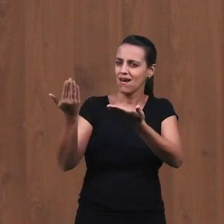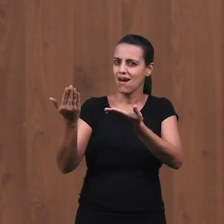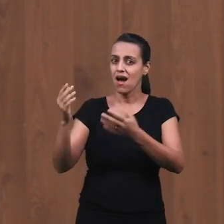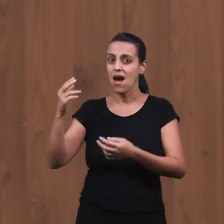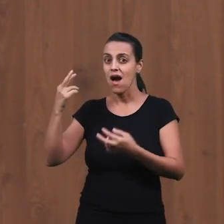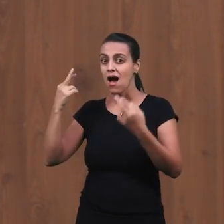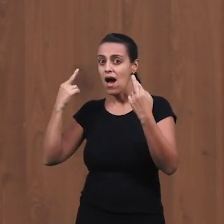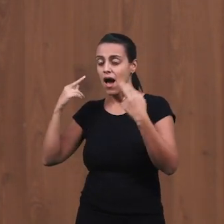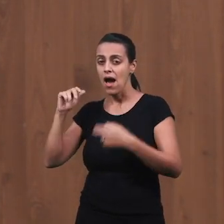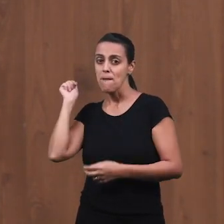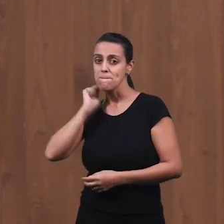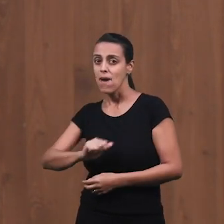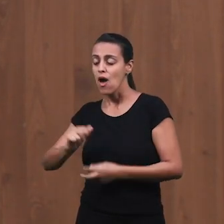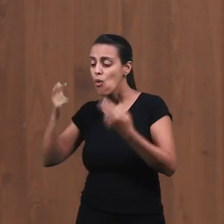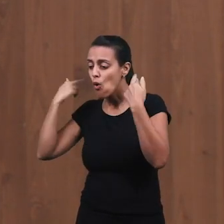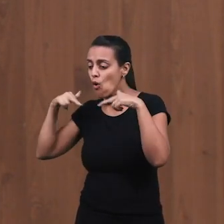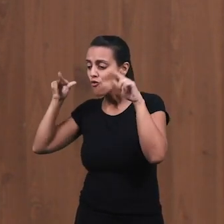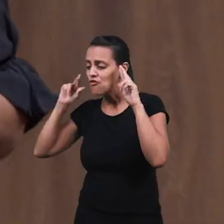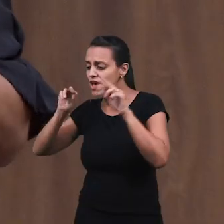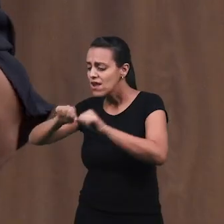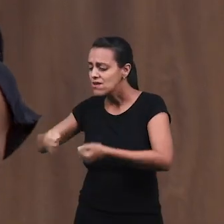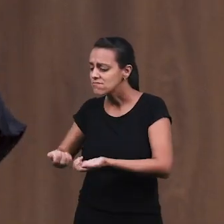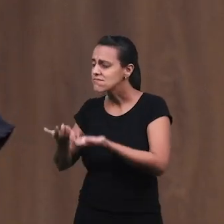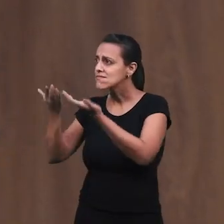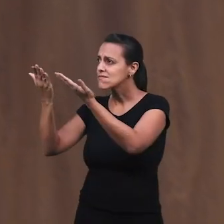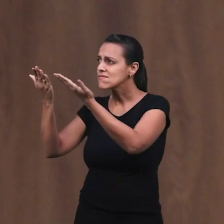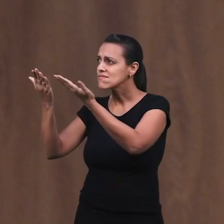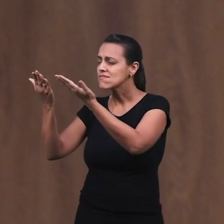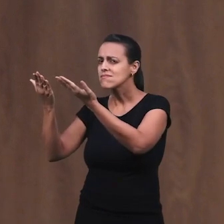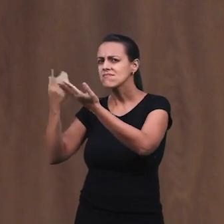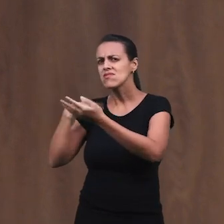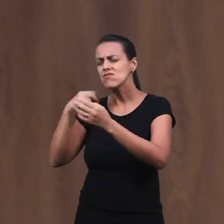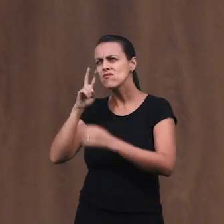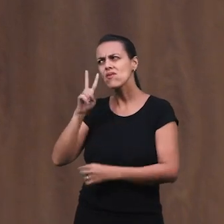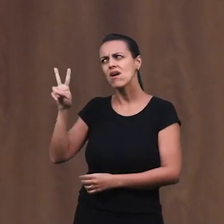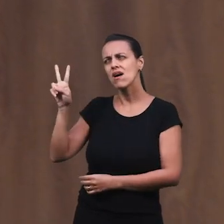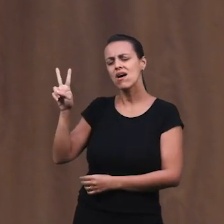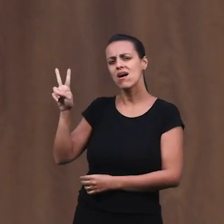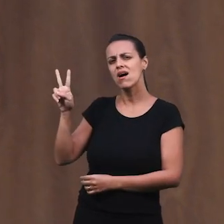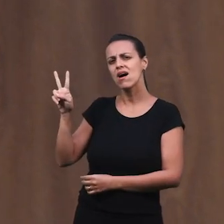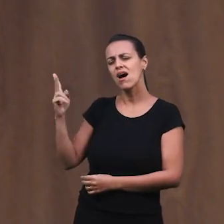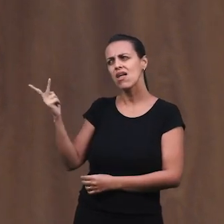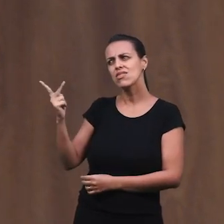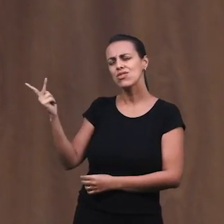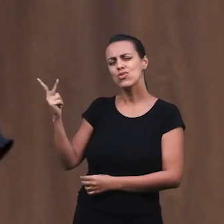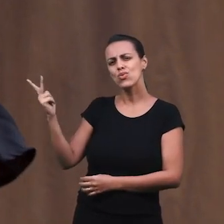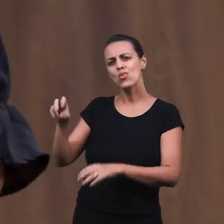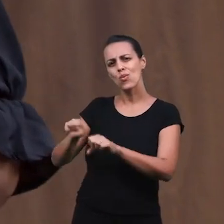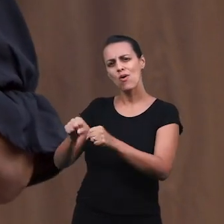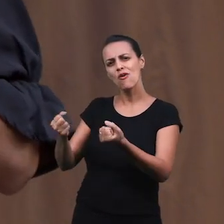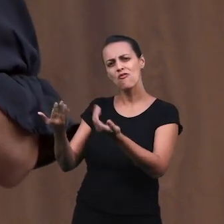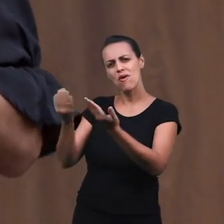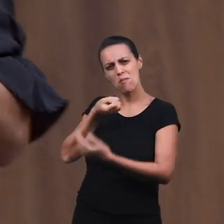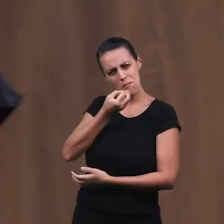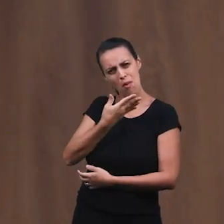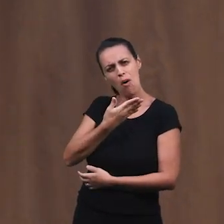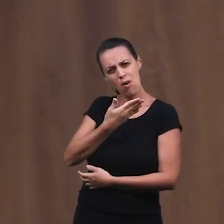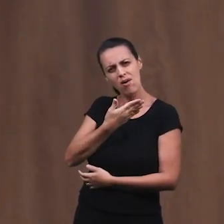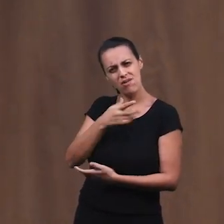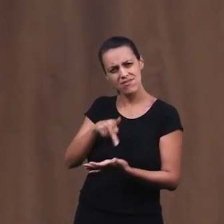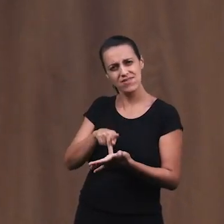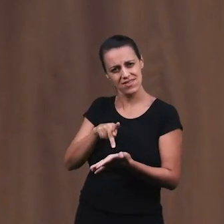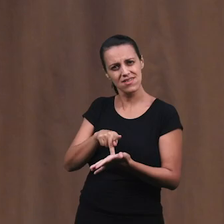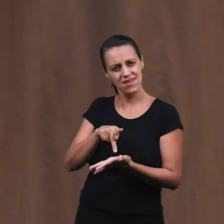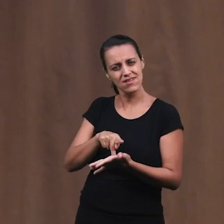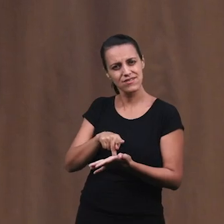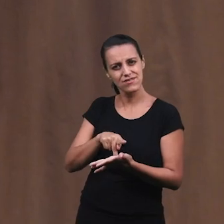offert le meilleur de ses brebis. Et en regardant cela rapidement, Il paraît que les deux offrandes sont très